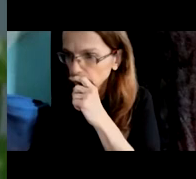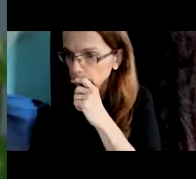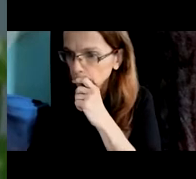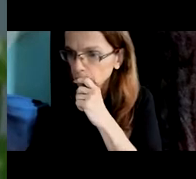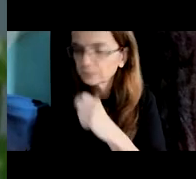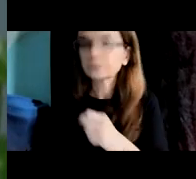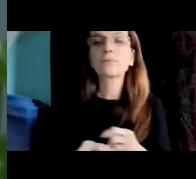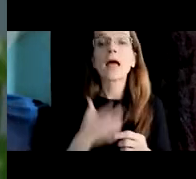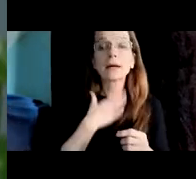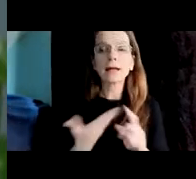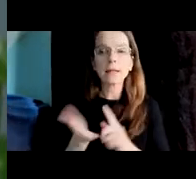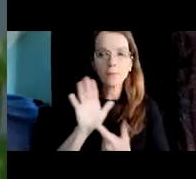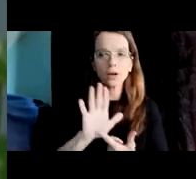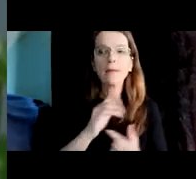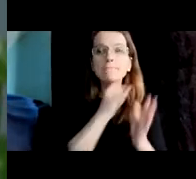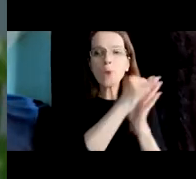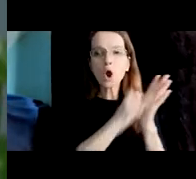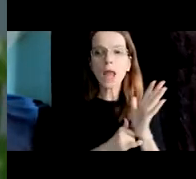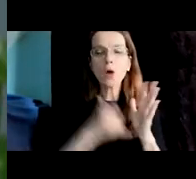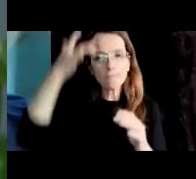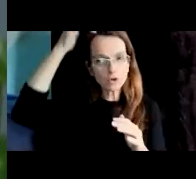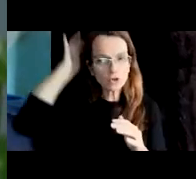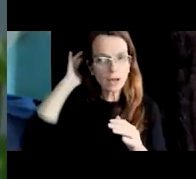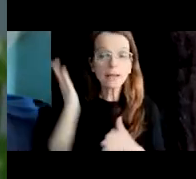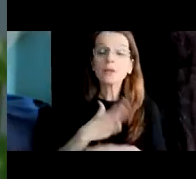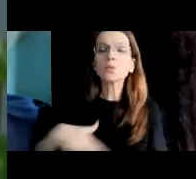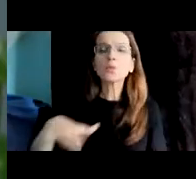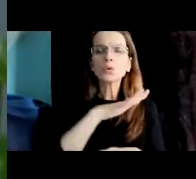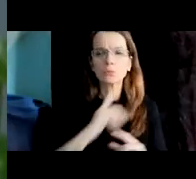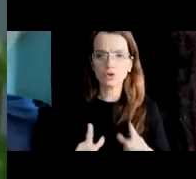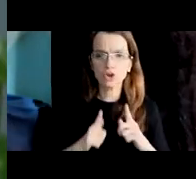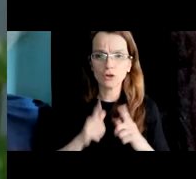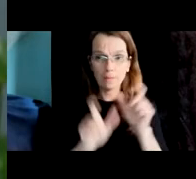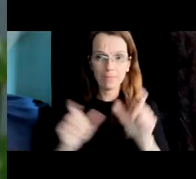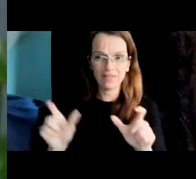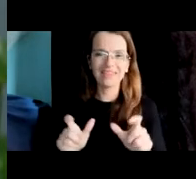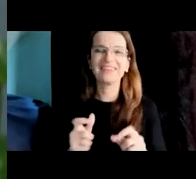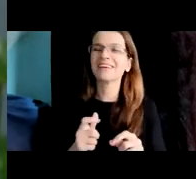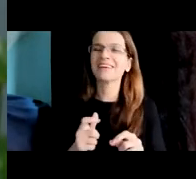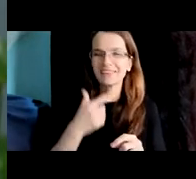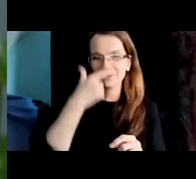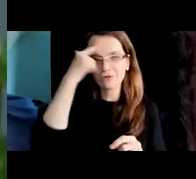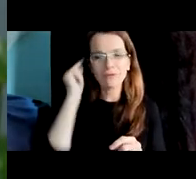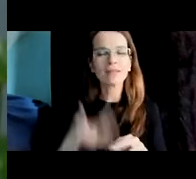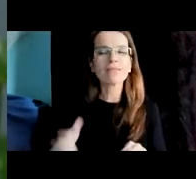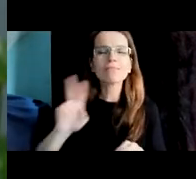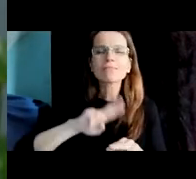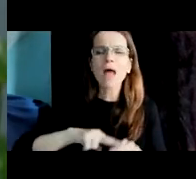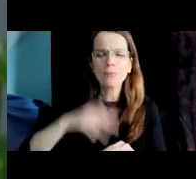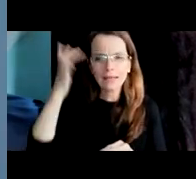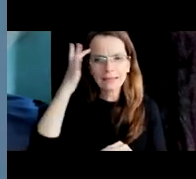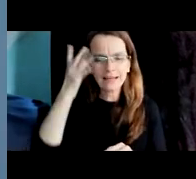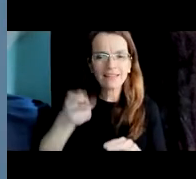Predstavila bi rada poglavje o možganih. Med vsemi živimi biti, ki živijo na Zemlji, je človek najinteligentnejše in najbolj razvito